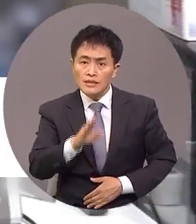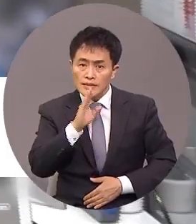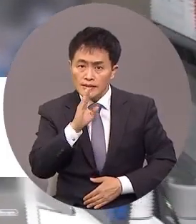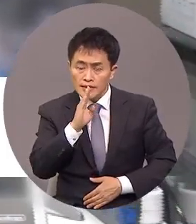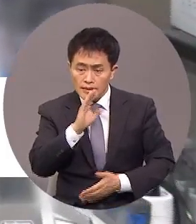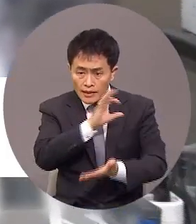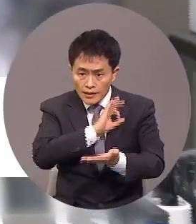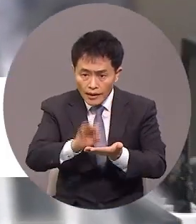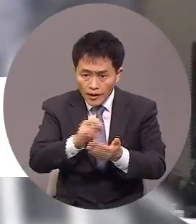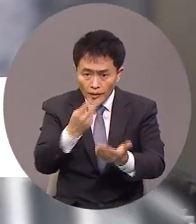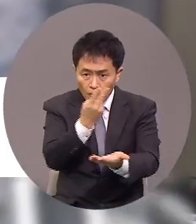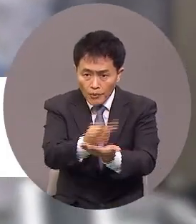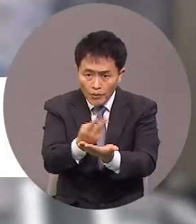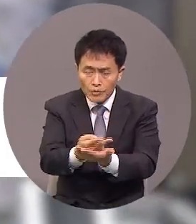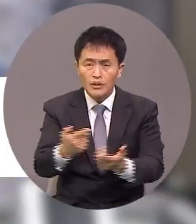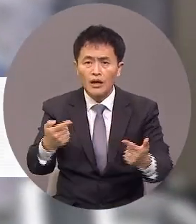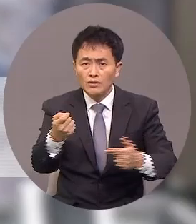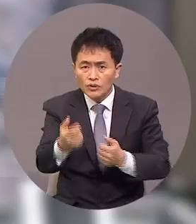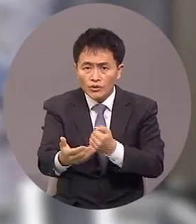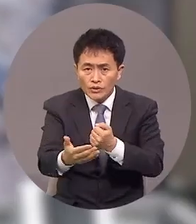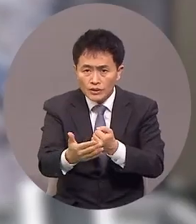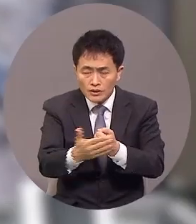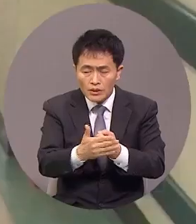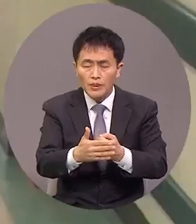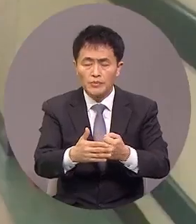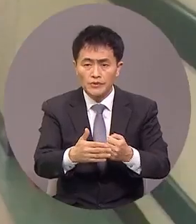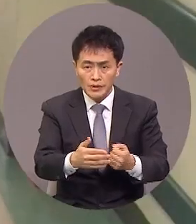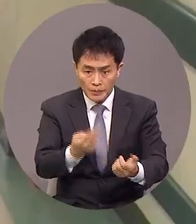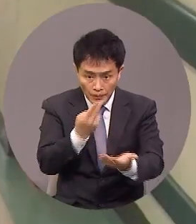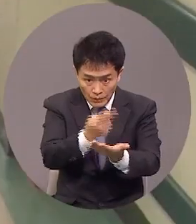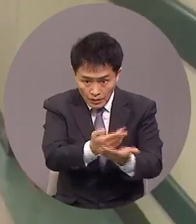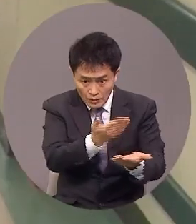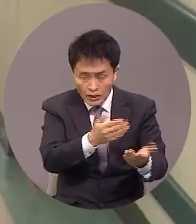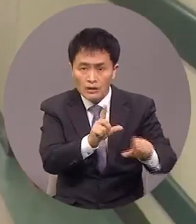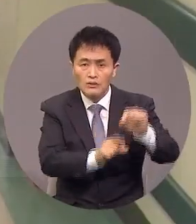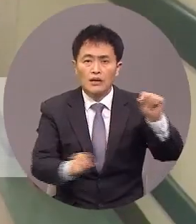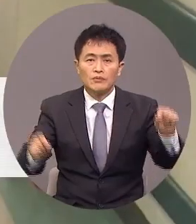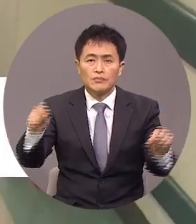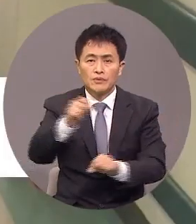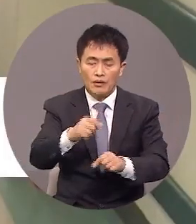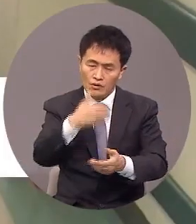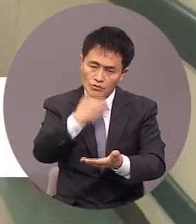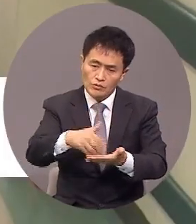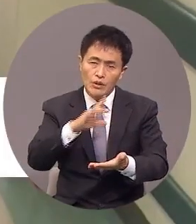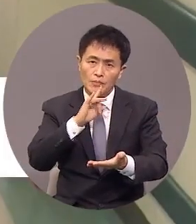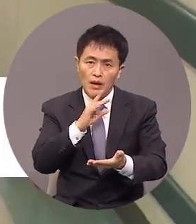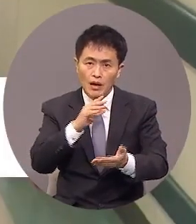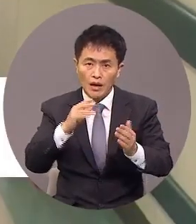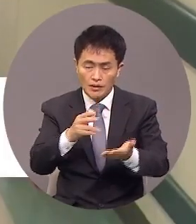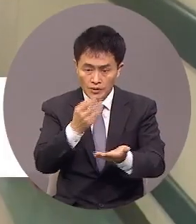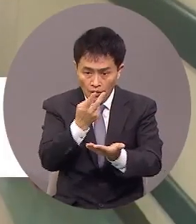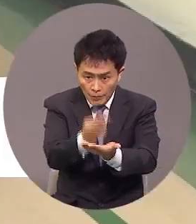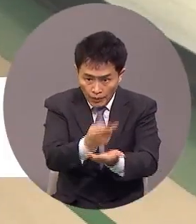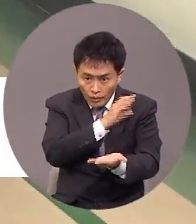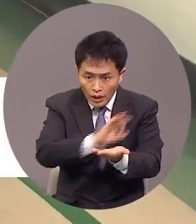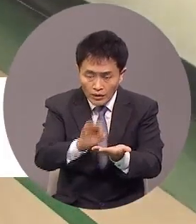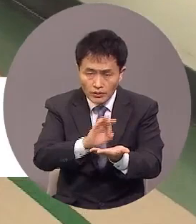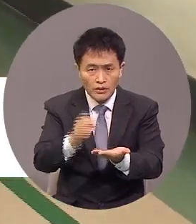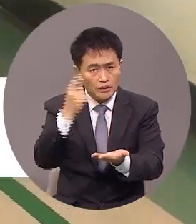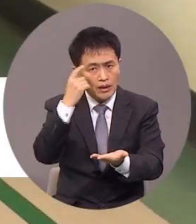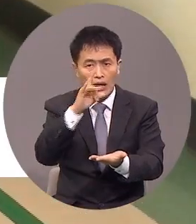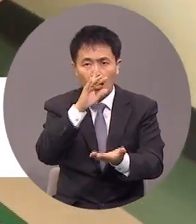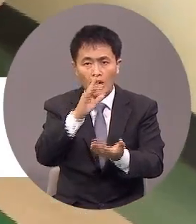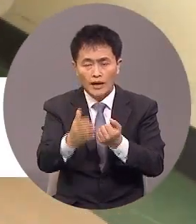가용 병상은 수치보다 적어 배정에 시간이 걸리는 것으로 분석됩니다. 숫자만 가지고 가동 병상률로 생각하시면 안